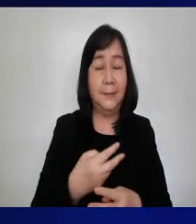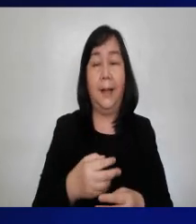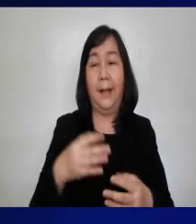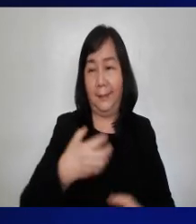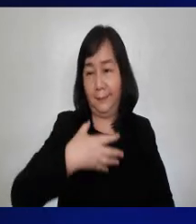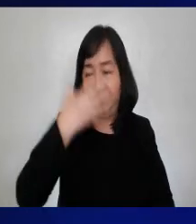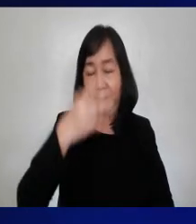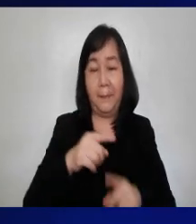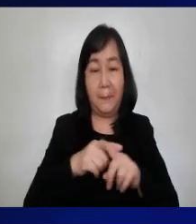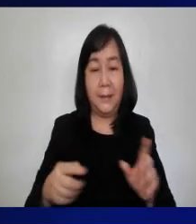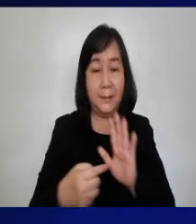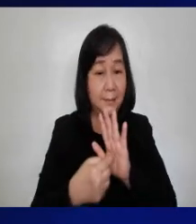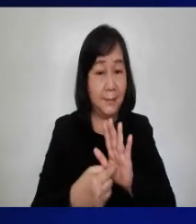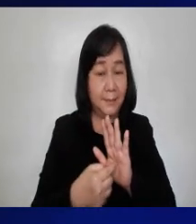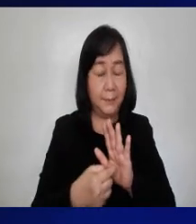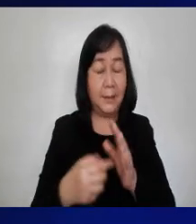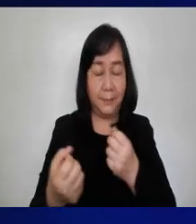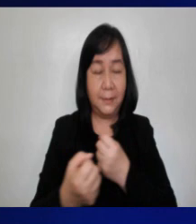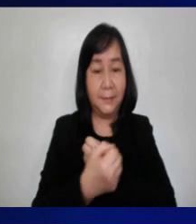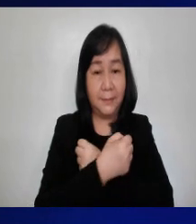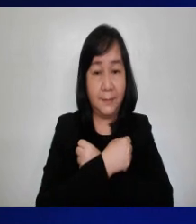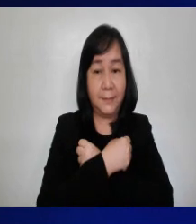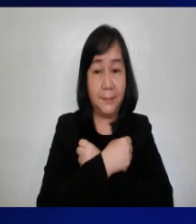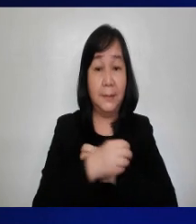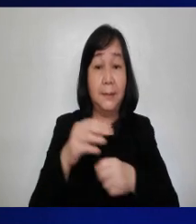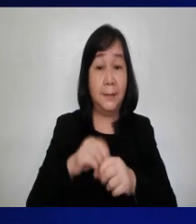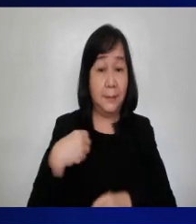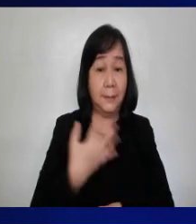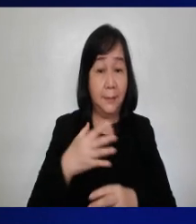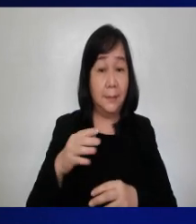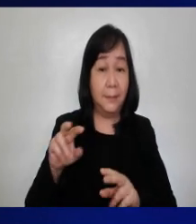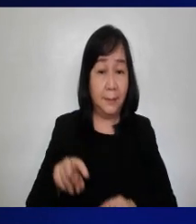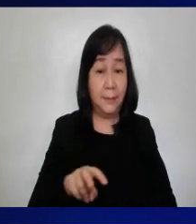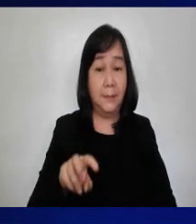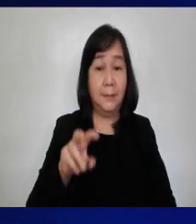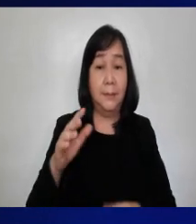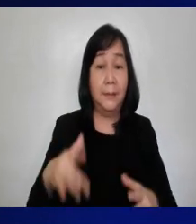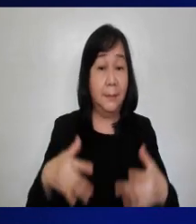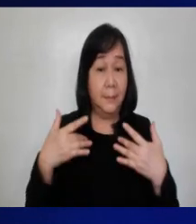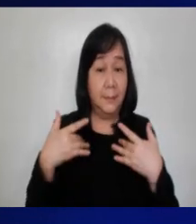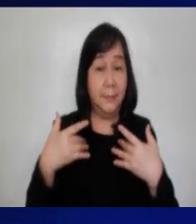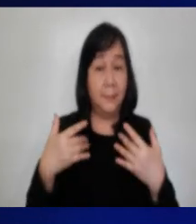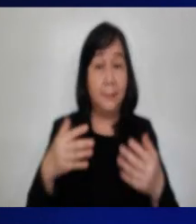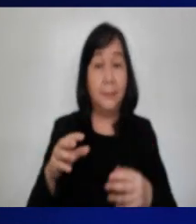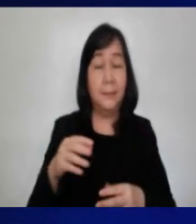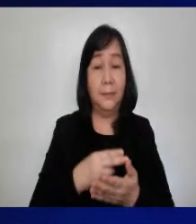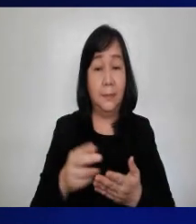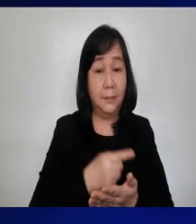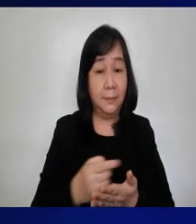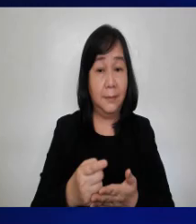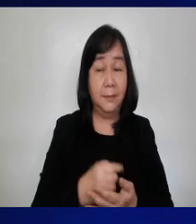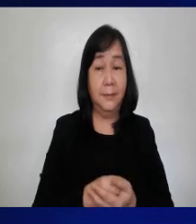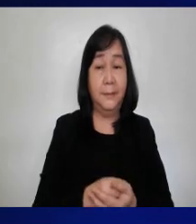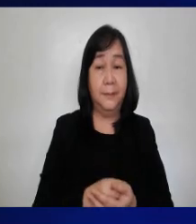galit, kung hindi nagpakita po siya ng pag-ibig. Sa ating paglalakbay sa mahal na araw, tanungin natin ang